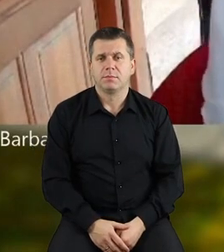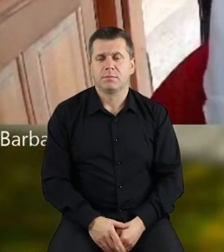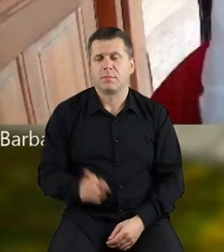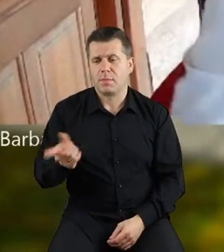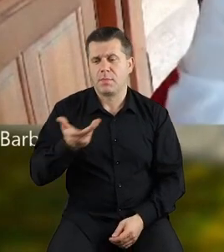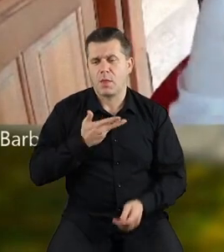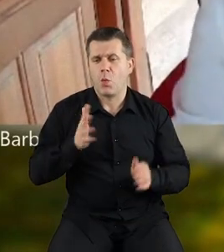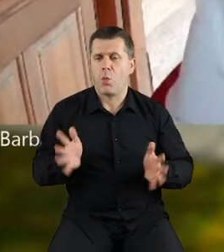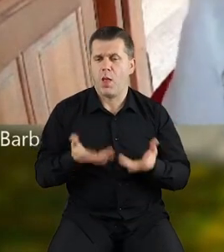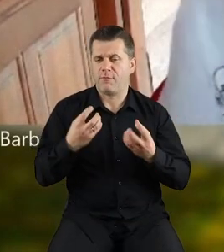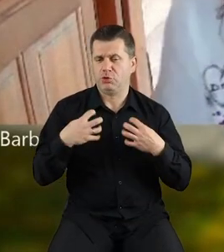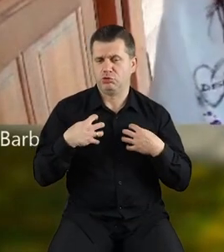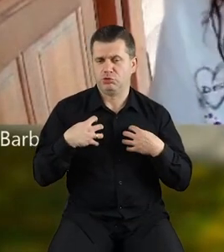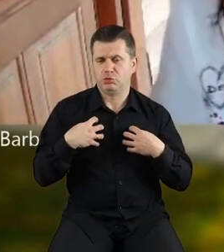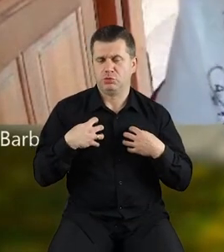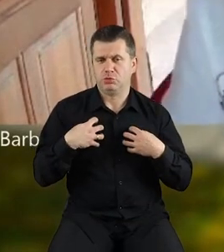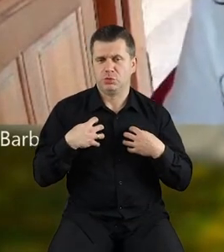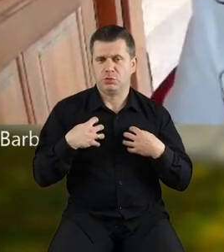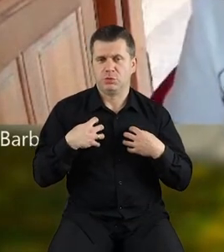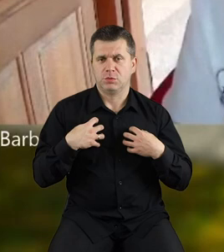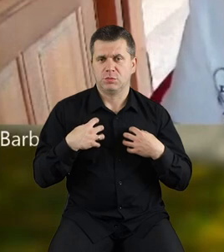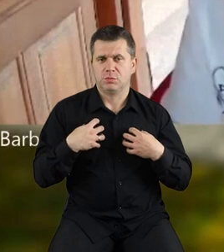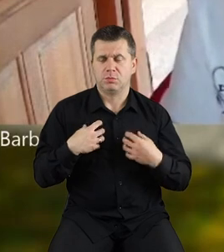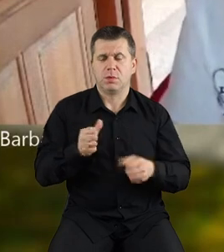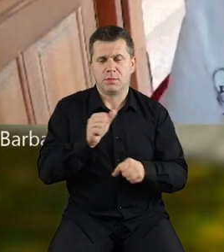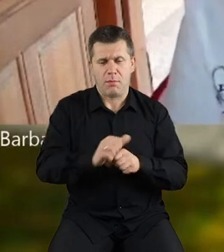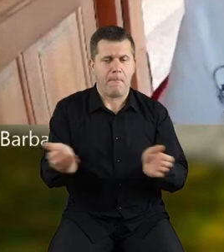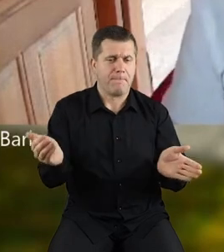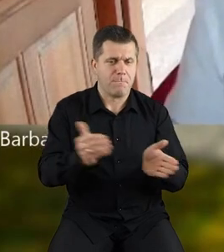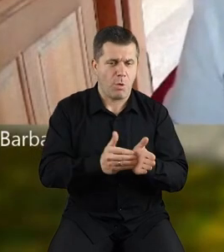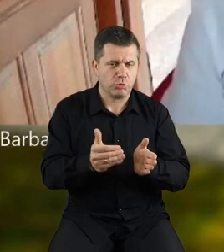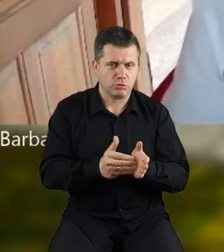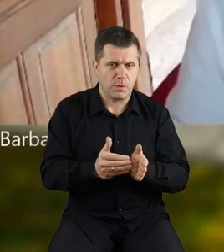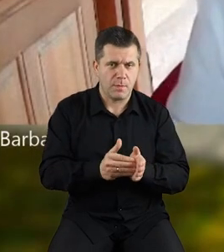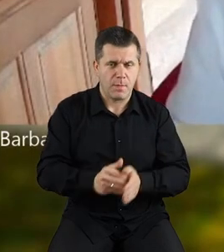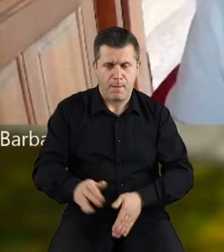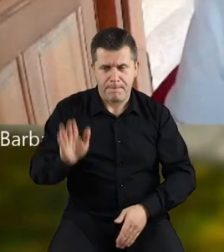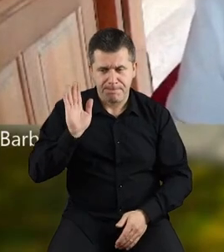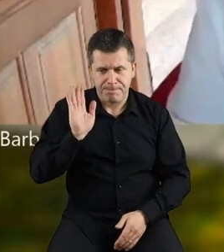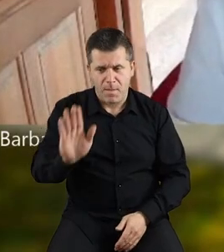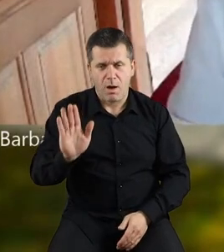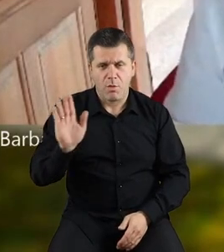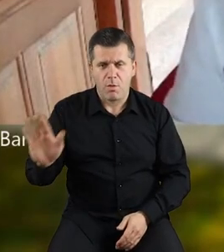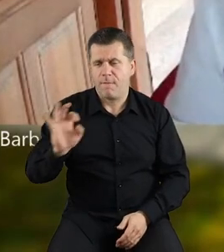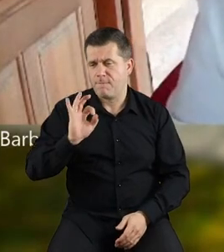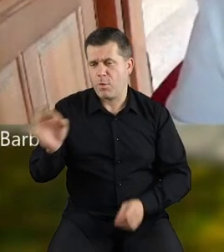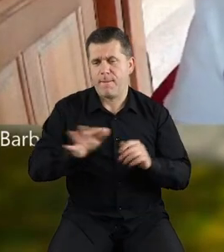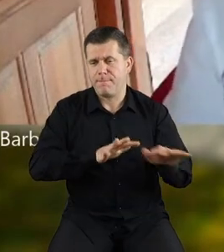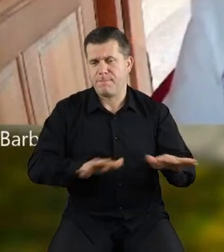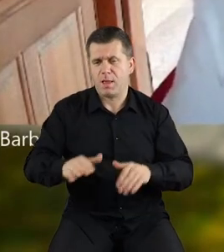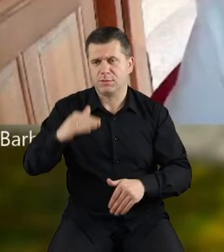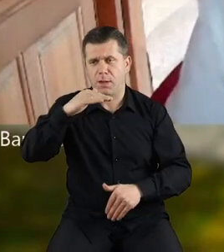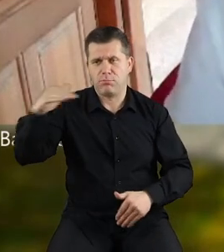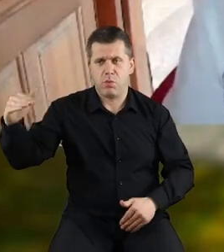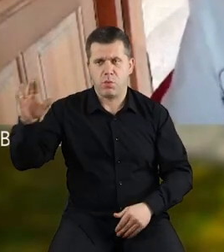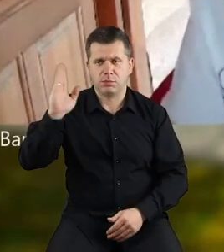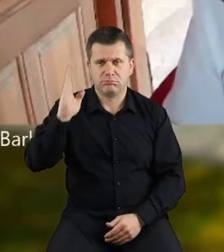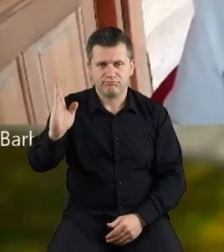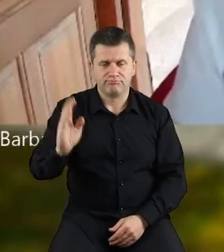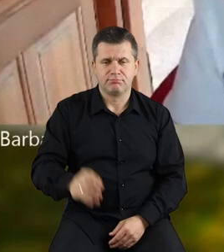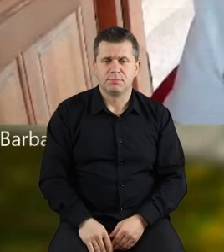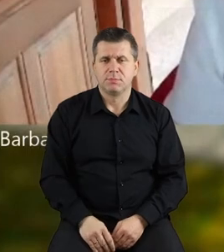i one ułatwiają życie, czy też są potrzebne i mają swoje miejsce na